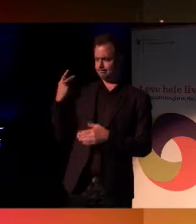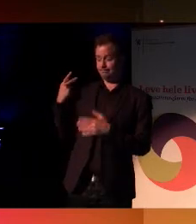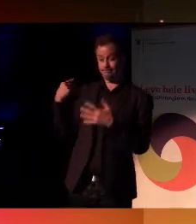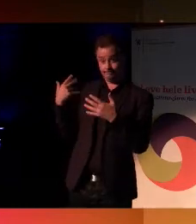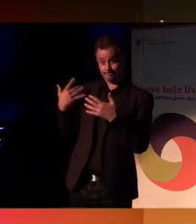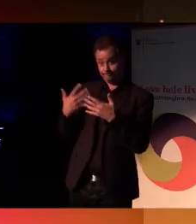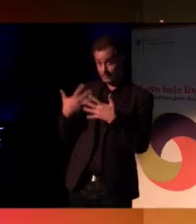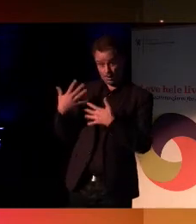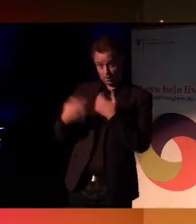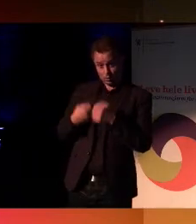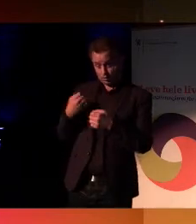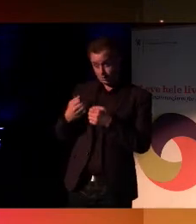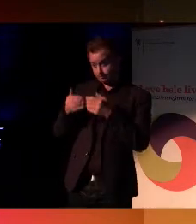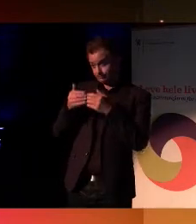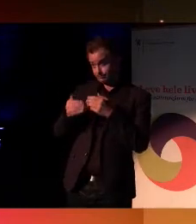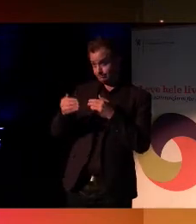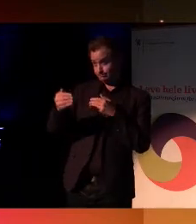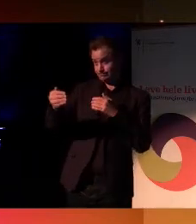som pågår ennå.